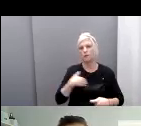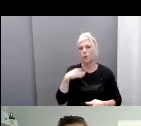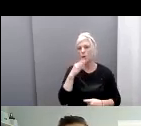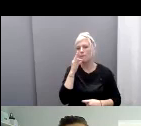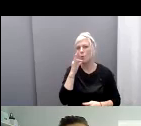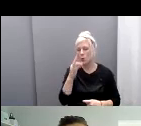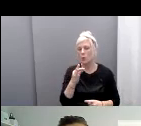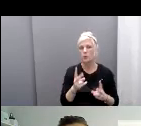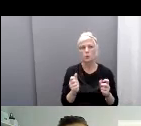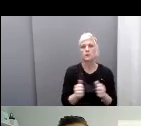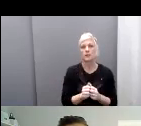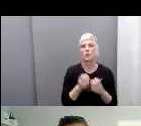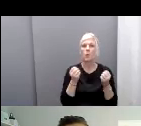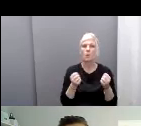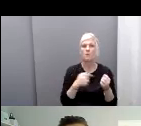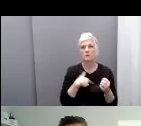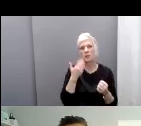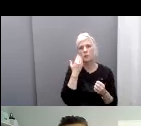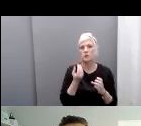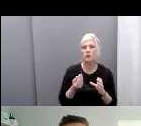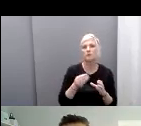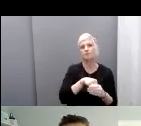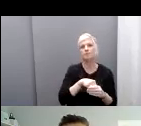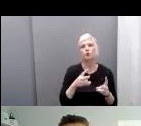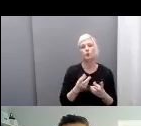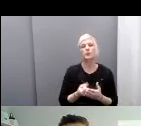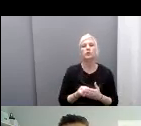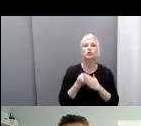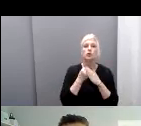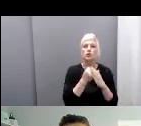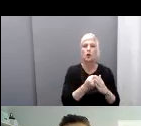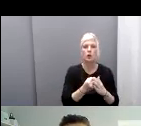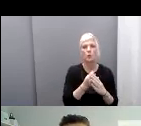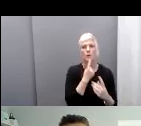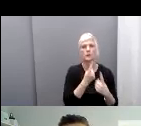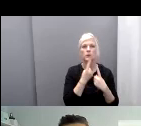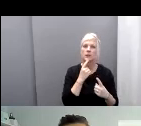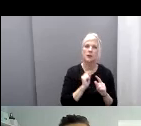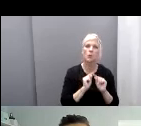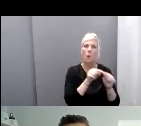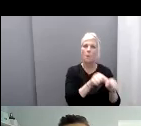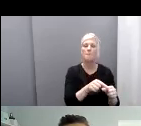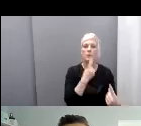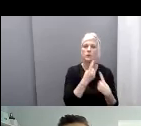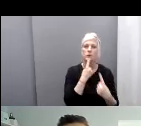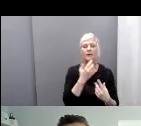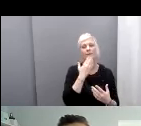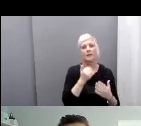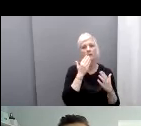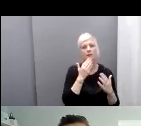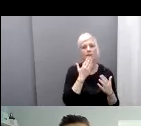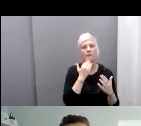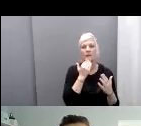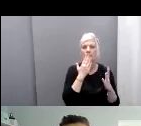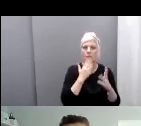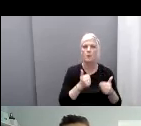så sätt hoppas ju vi vara ett stöd i det, att diskutera det helt enkelt, vilka förbättringsområden